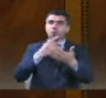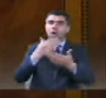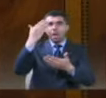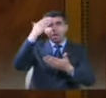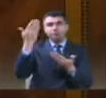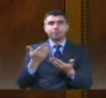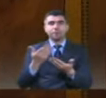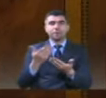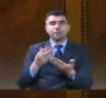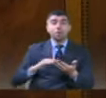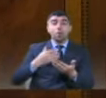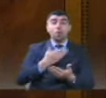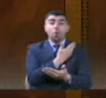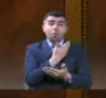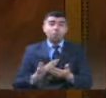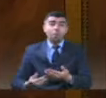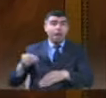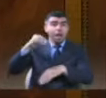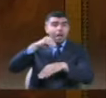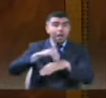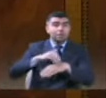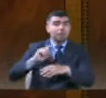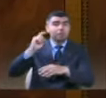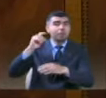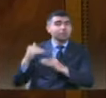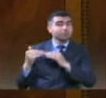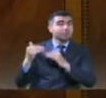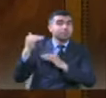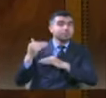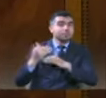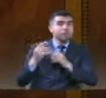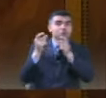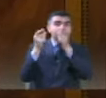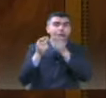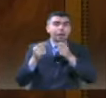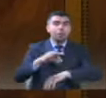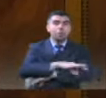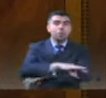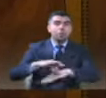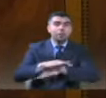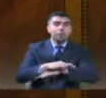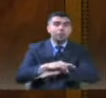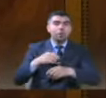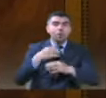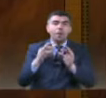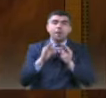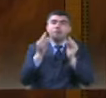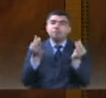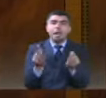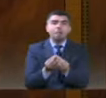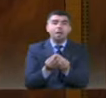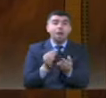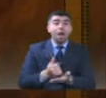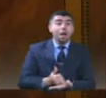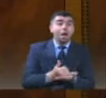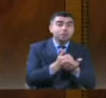يجب على الحكومة كذلك بتحسين وضعية الأجراء والعمال، لأن أي أجير إلى ما خدم على رأسه كيخدم على عائلته، كي